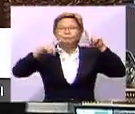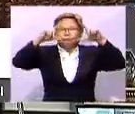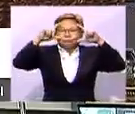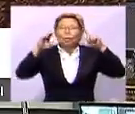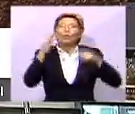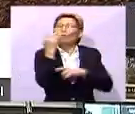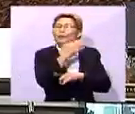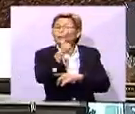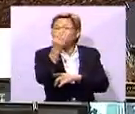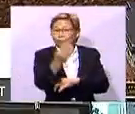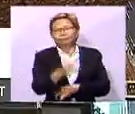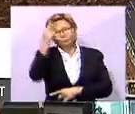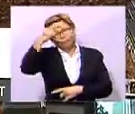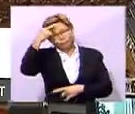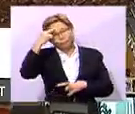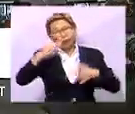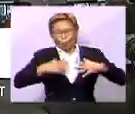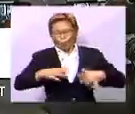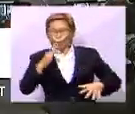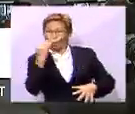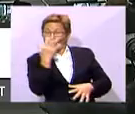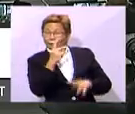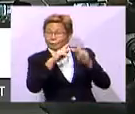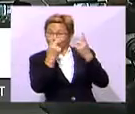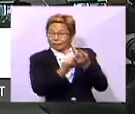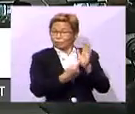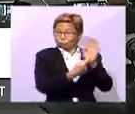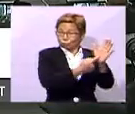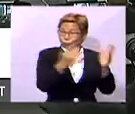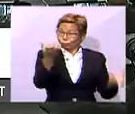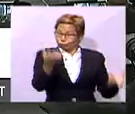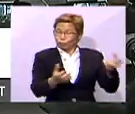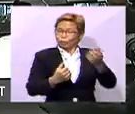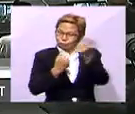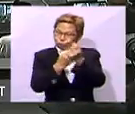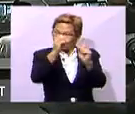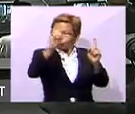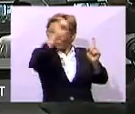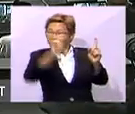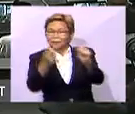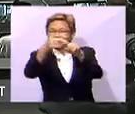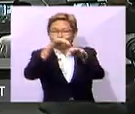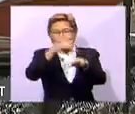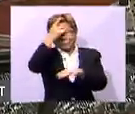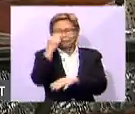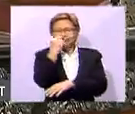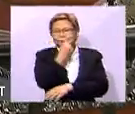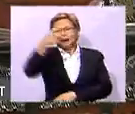biru. Selain faktor warna parti, ia jelas menggambarkan sokongan padu mereka kepada Datuk Seri Najib.